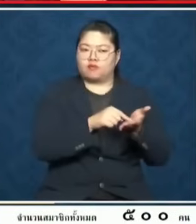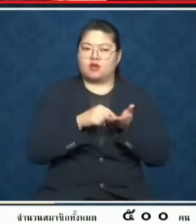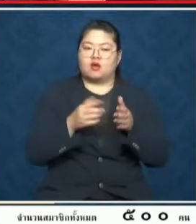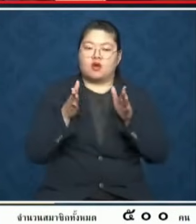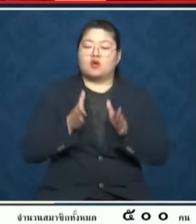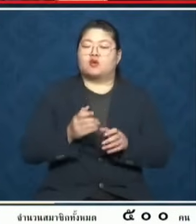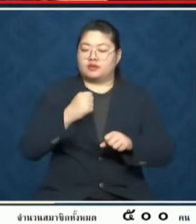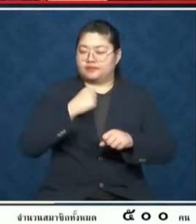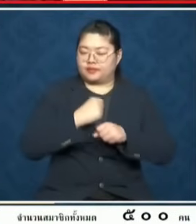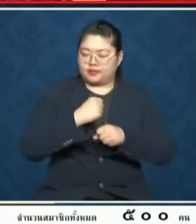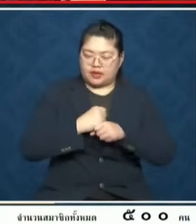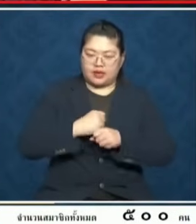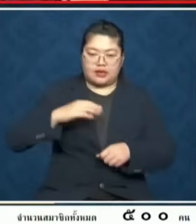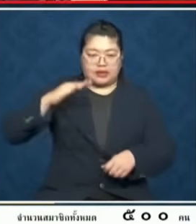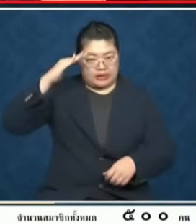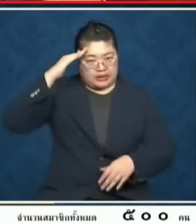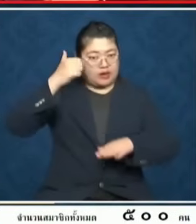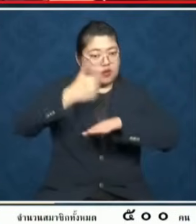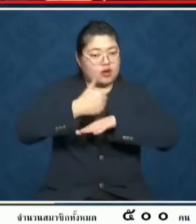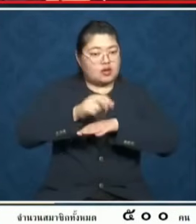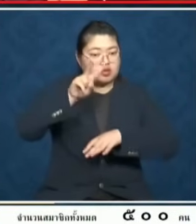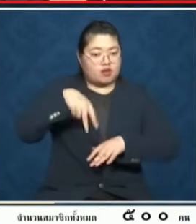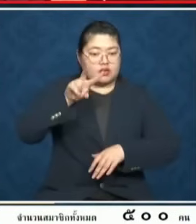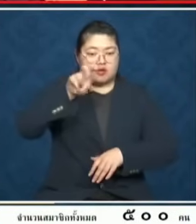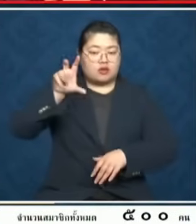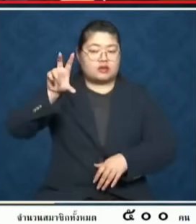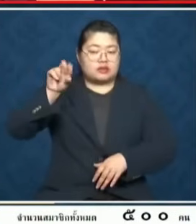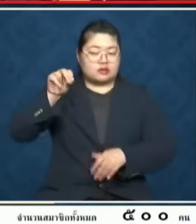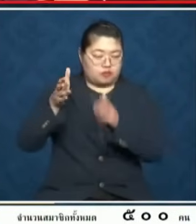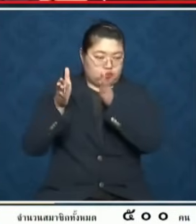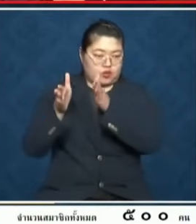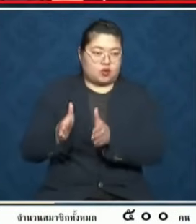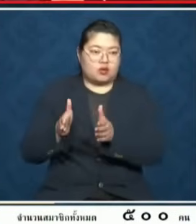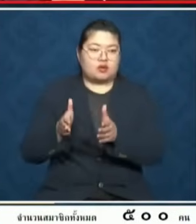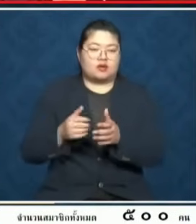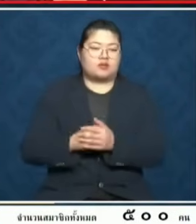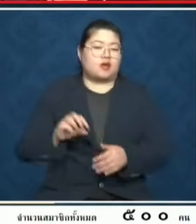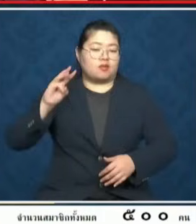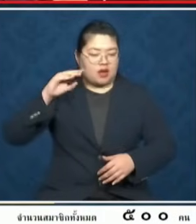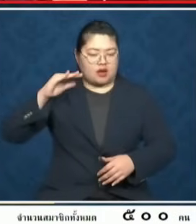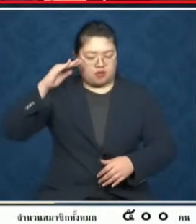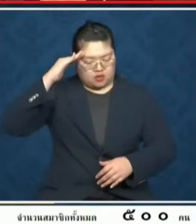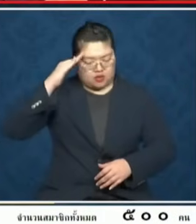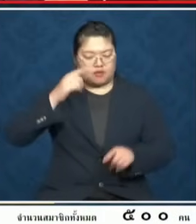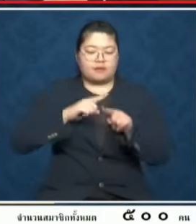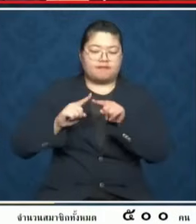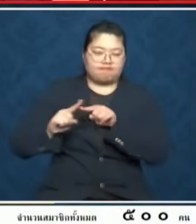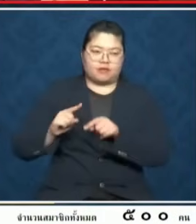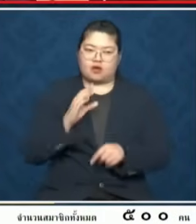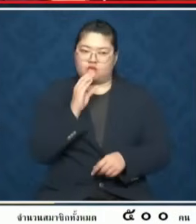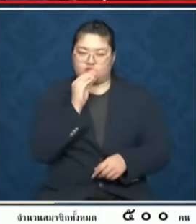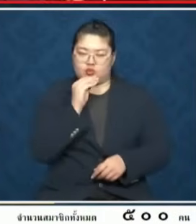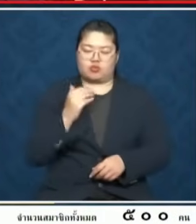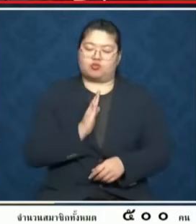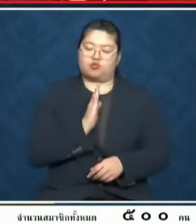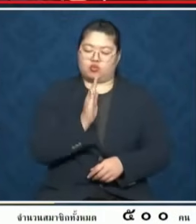ทหารนะคะชั้นนายพลจำนวน 2230นายที่เข้าเฝ้าถวายสัตว์ปฏิญาณแล้วจากนั้นค่ะใน